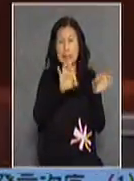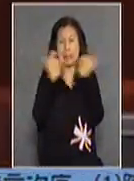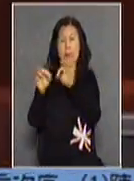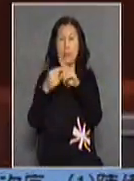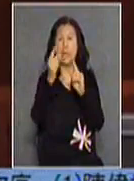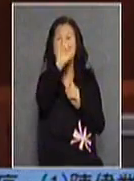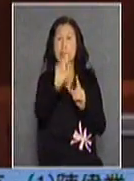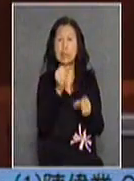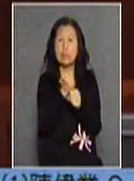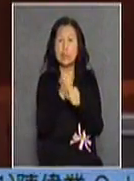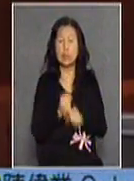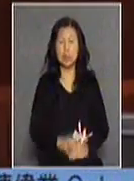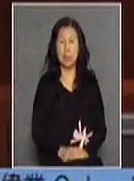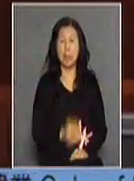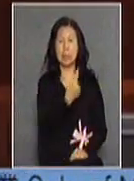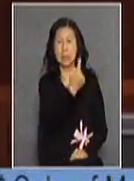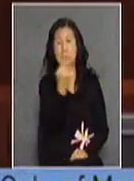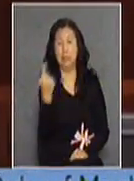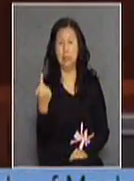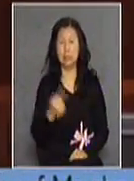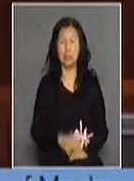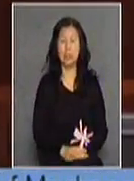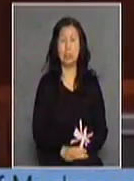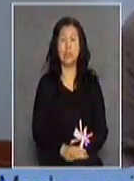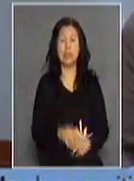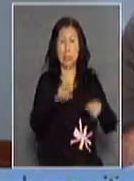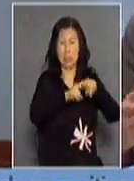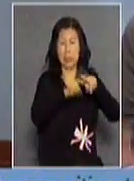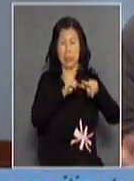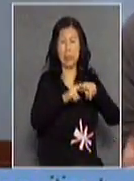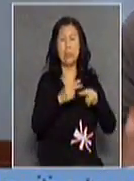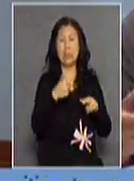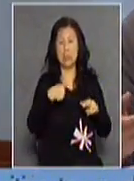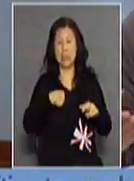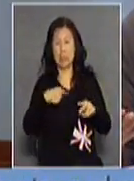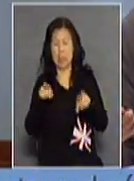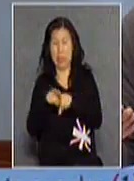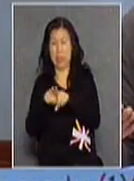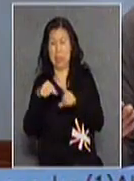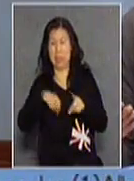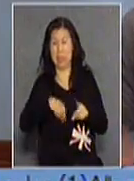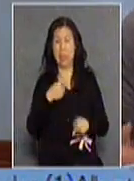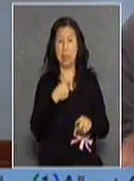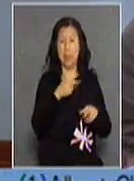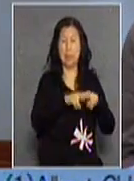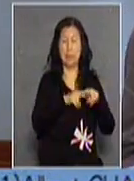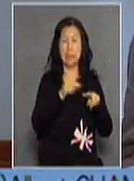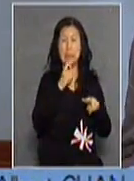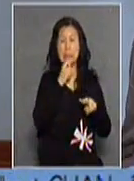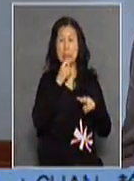哥，就每一次都係大陸同埋我哋嘅大財